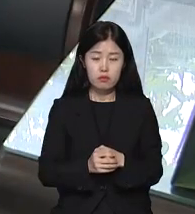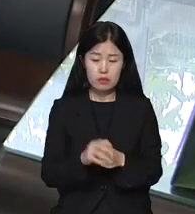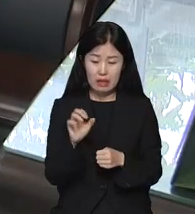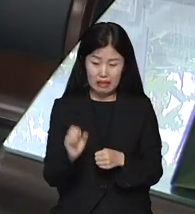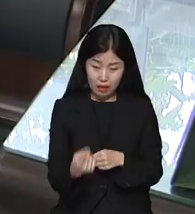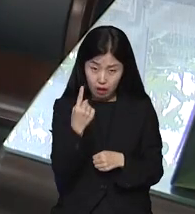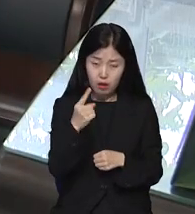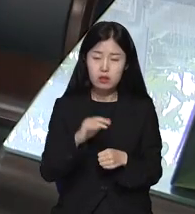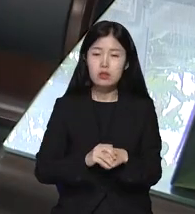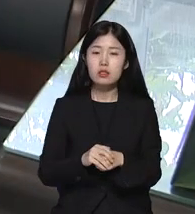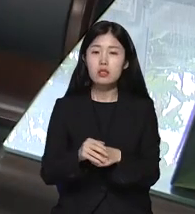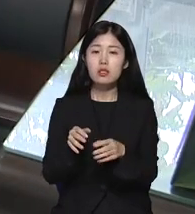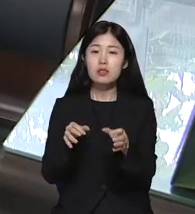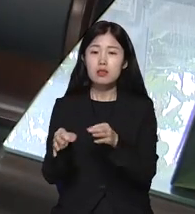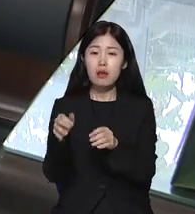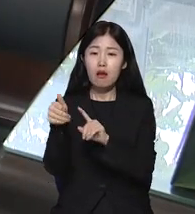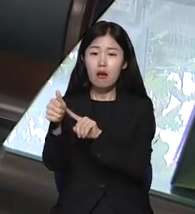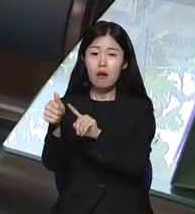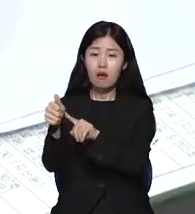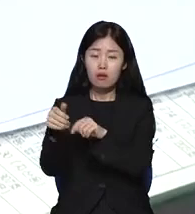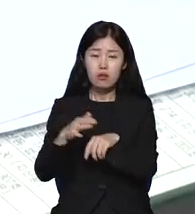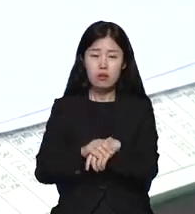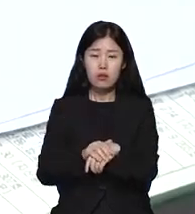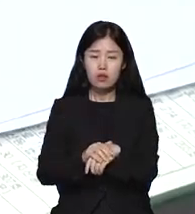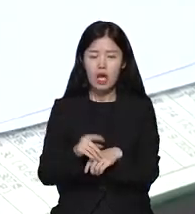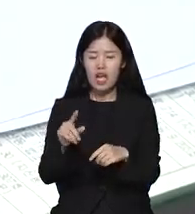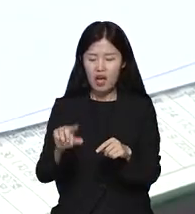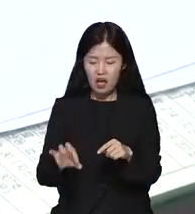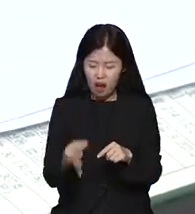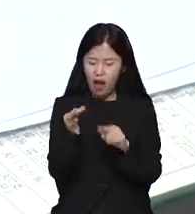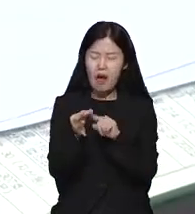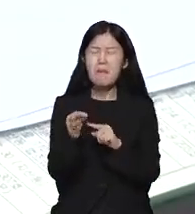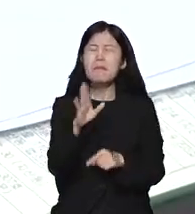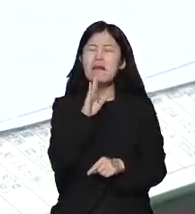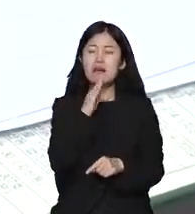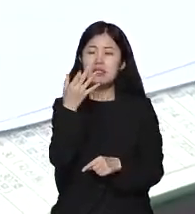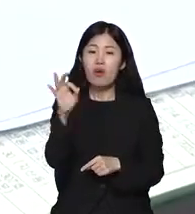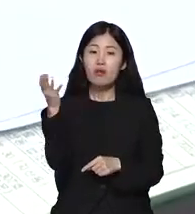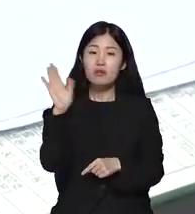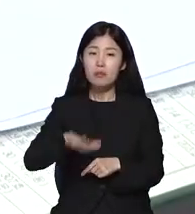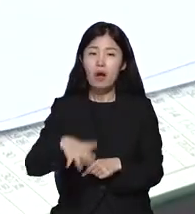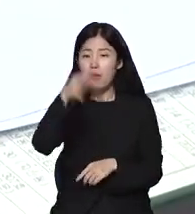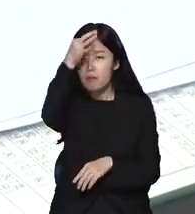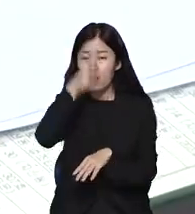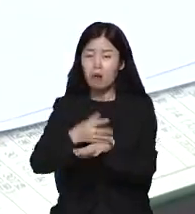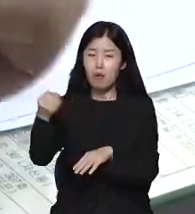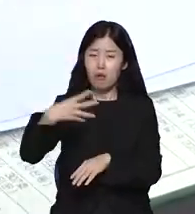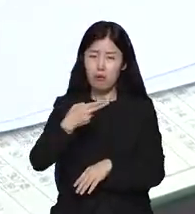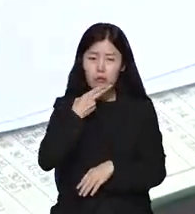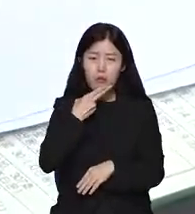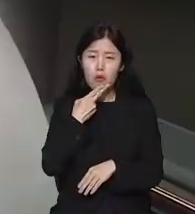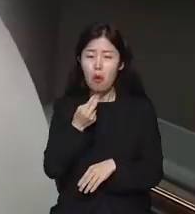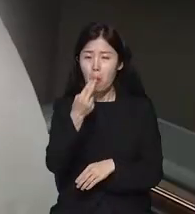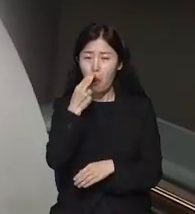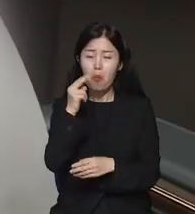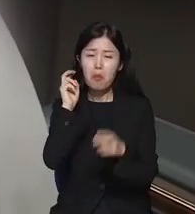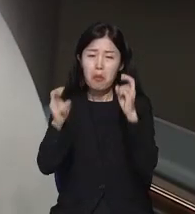유리조각이 있었다는 사실을 인정하면서도 사과는 없었고 보험사를 통한 배상만 약속했다고 주장합니다